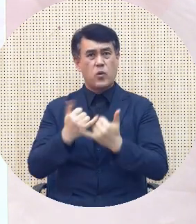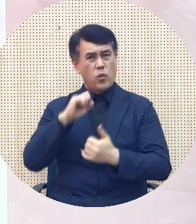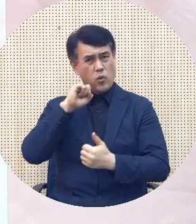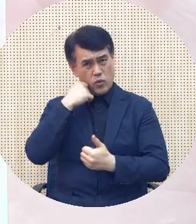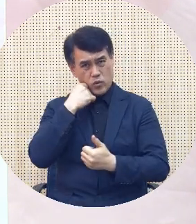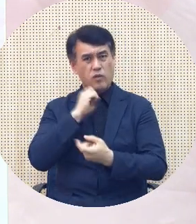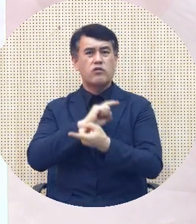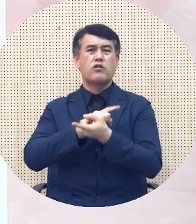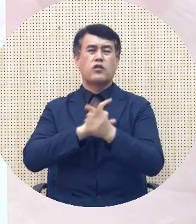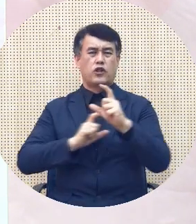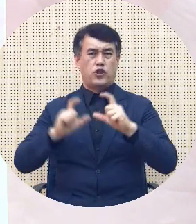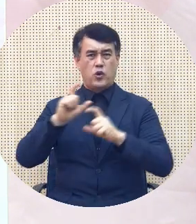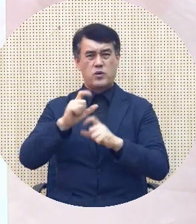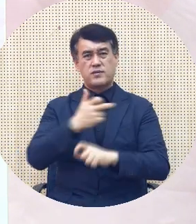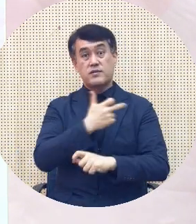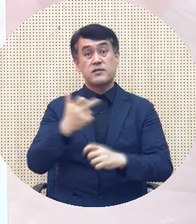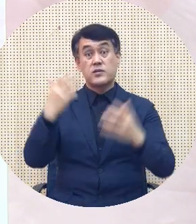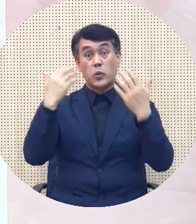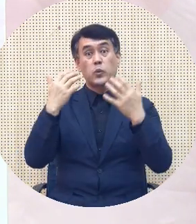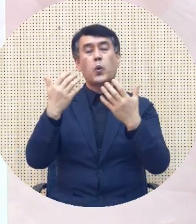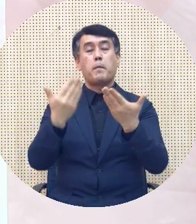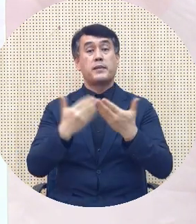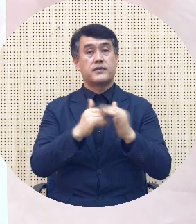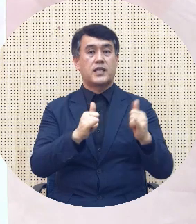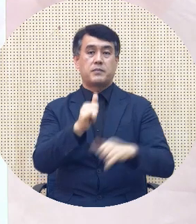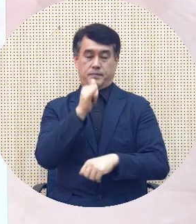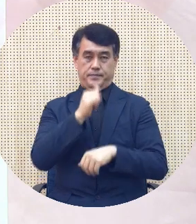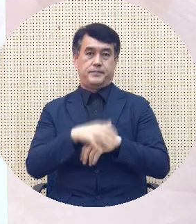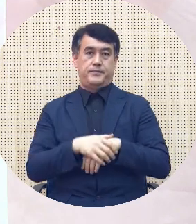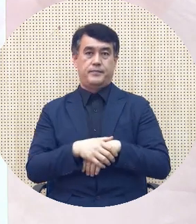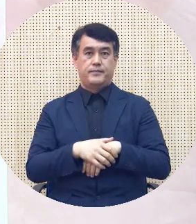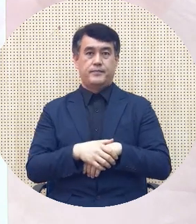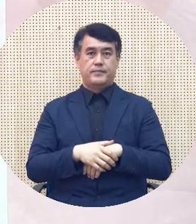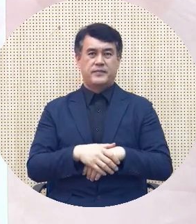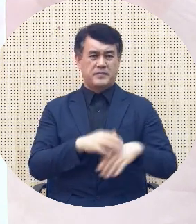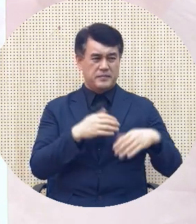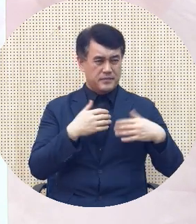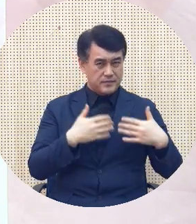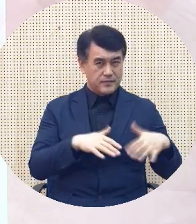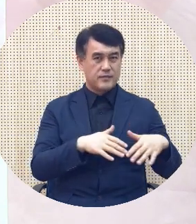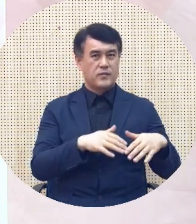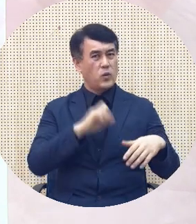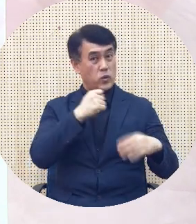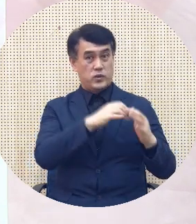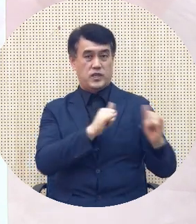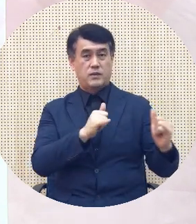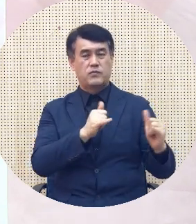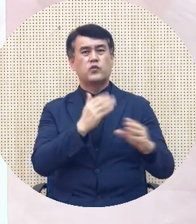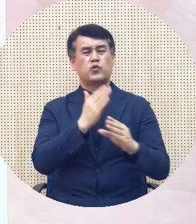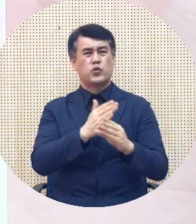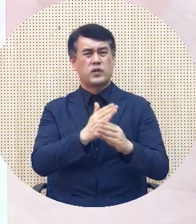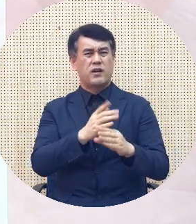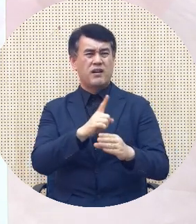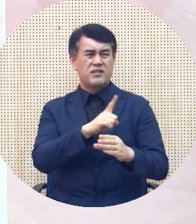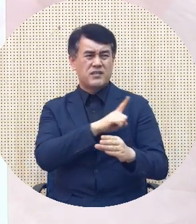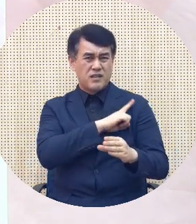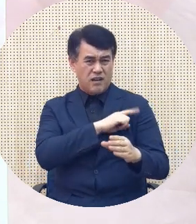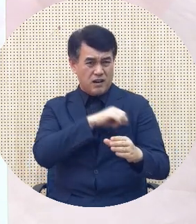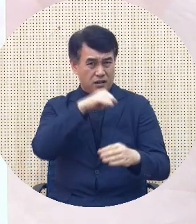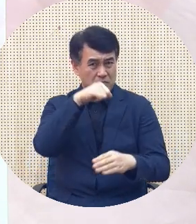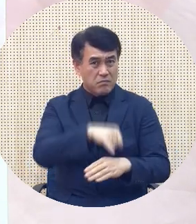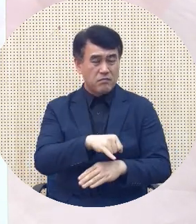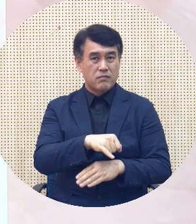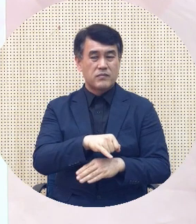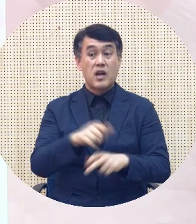어려울수록 더욱더 큰 고통을 겪는 사람들이 있습니다. 취약계층 중에서도 가장 취약하며